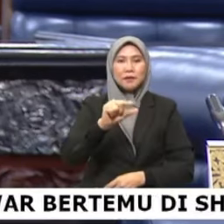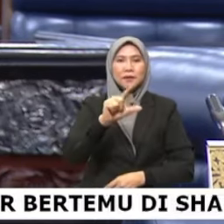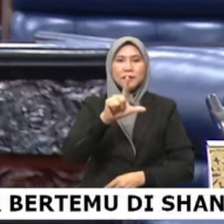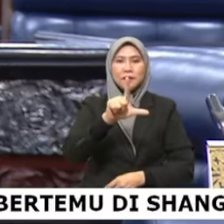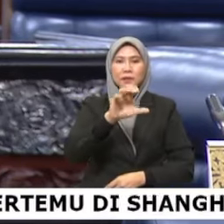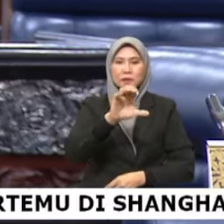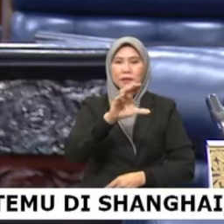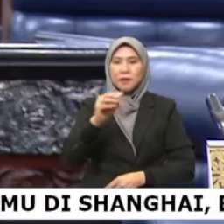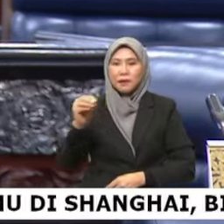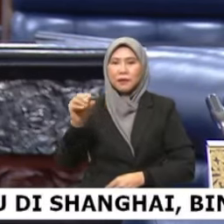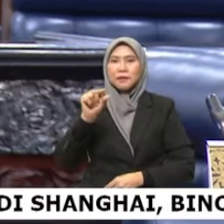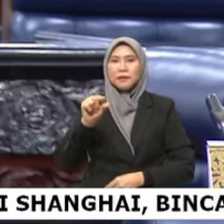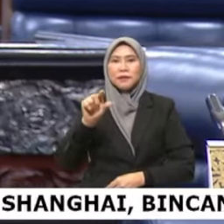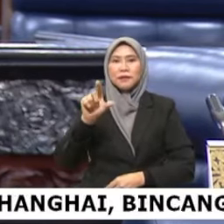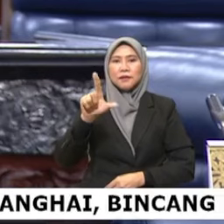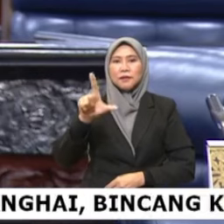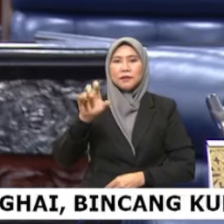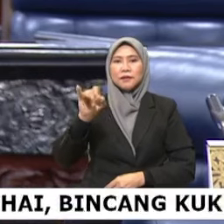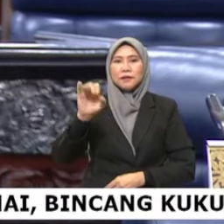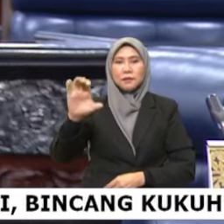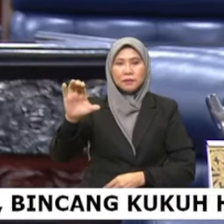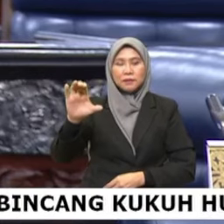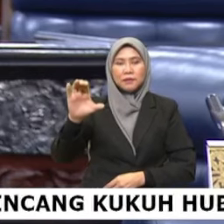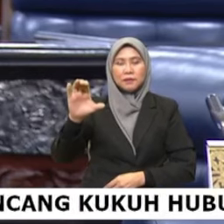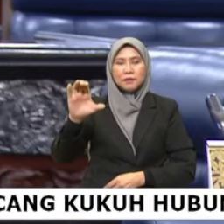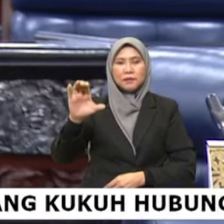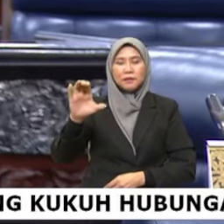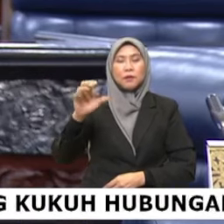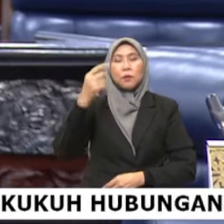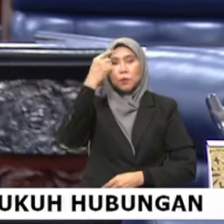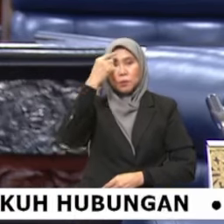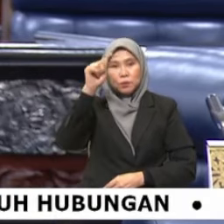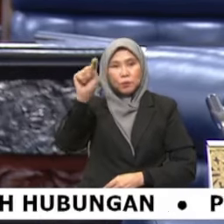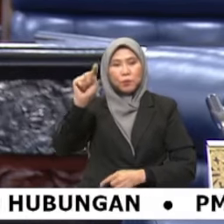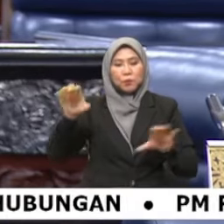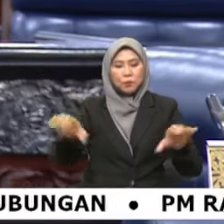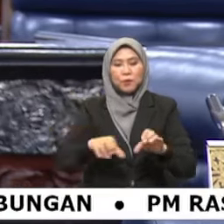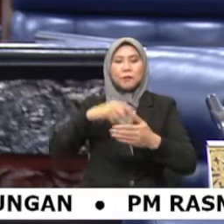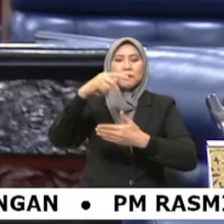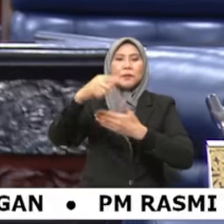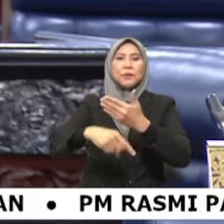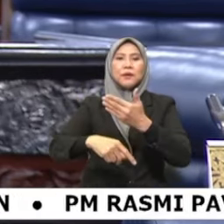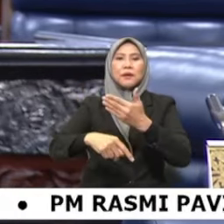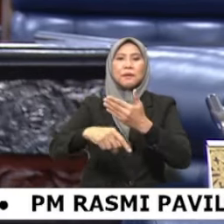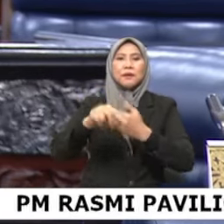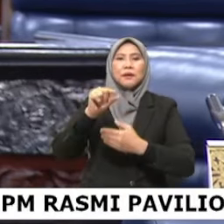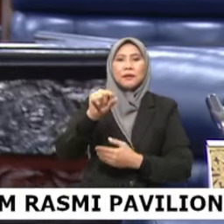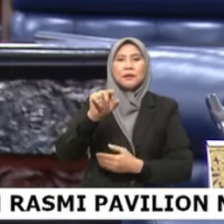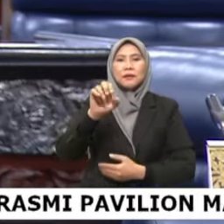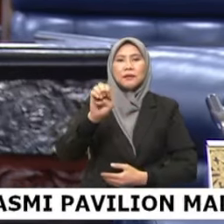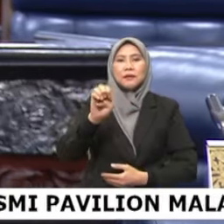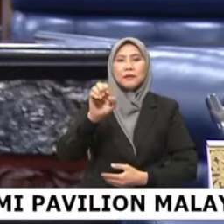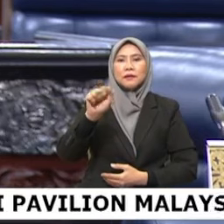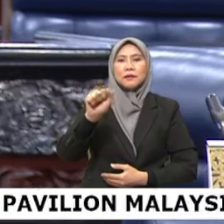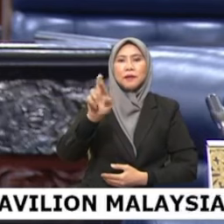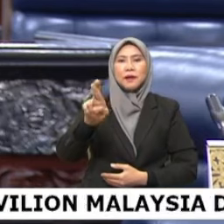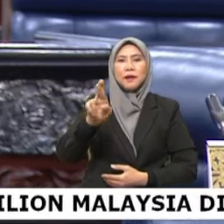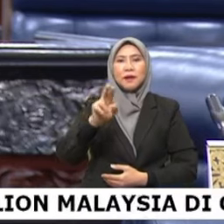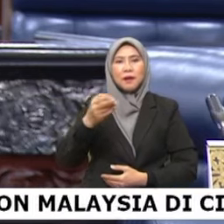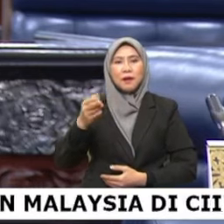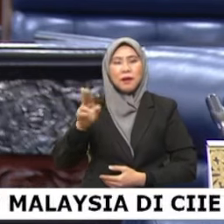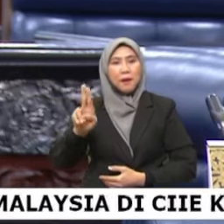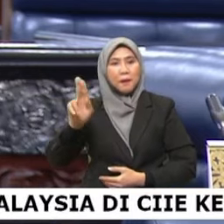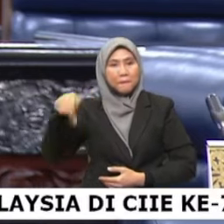GLIC untuk mengadakan program Gear Up. Program Gear Up akan